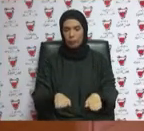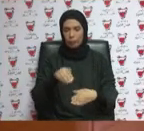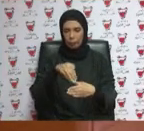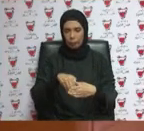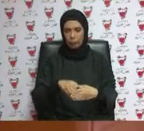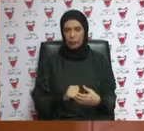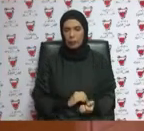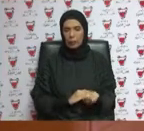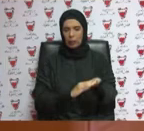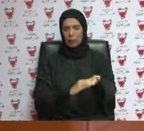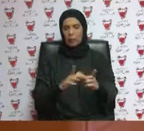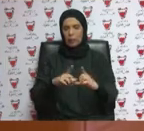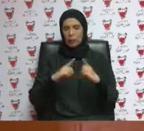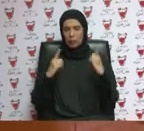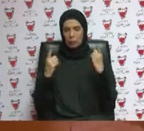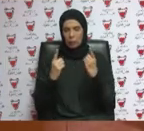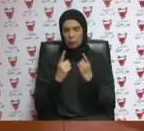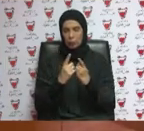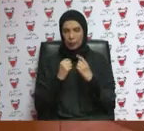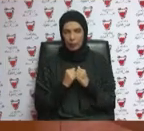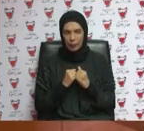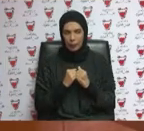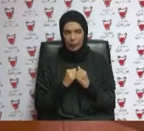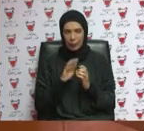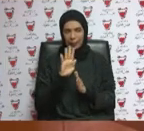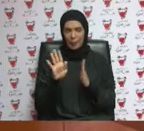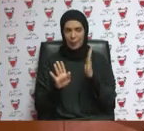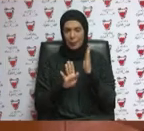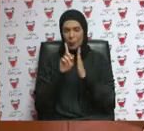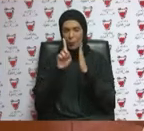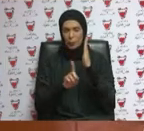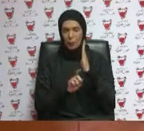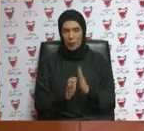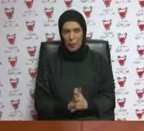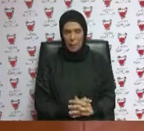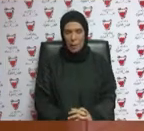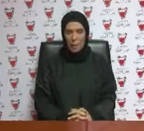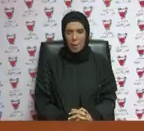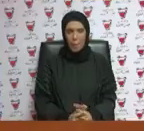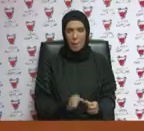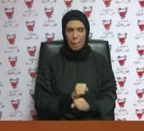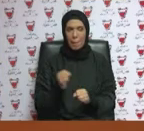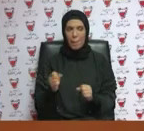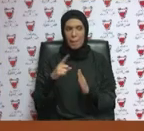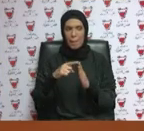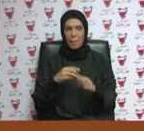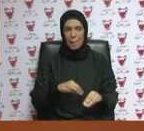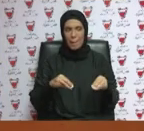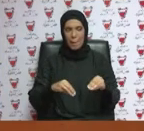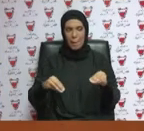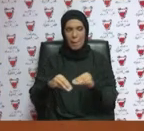اختار المجلس بأحالته للجنة الشؤون التشريعية والقانونية. مشروع قانون بتعديل